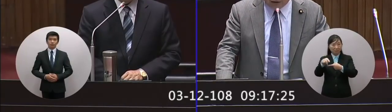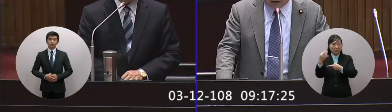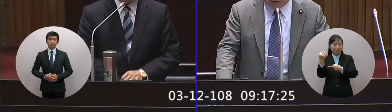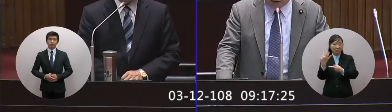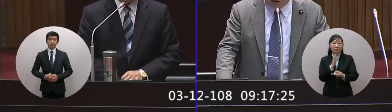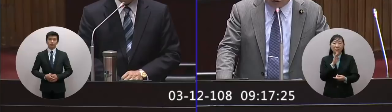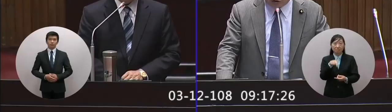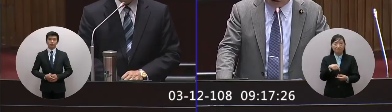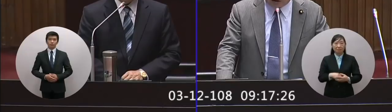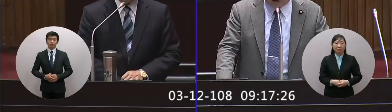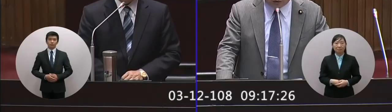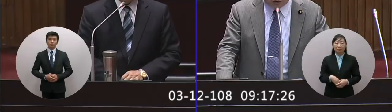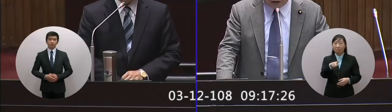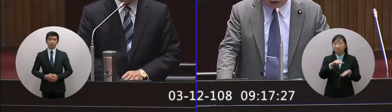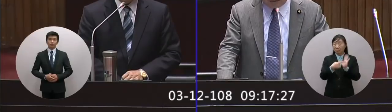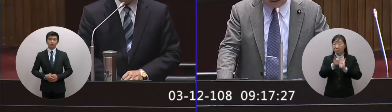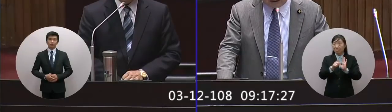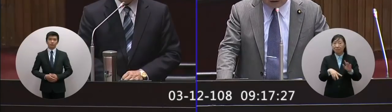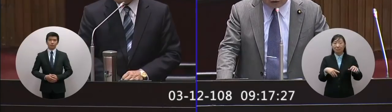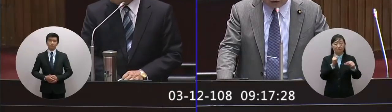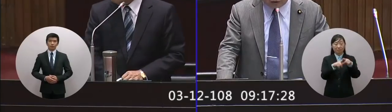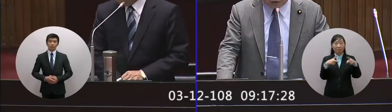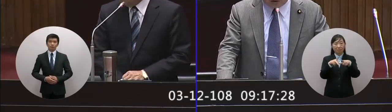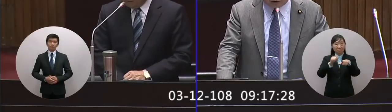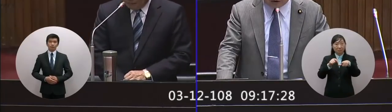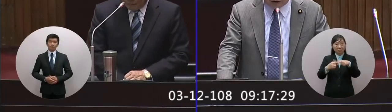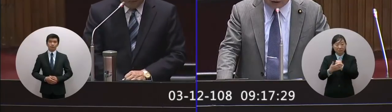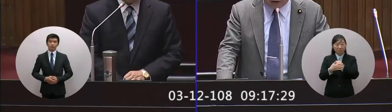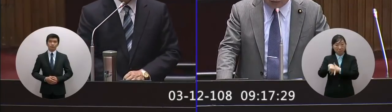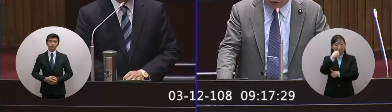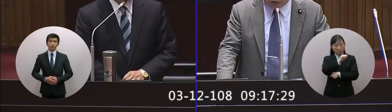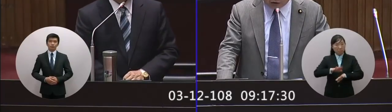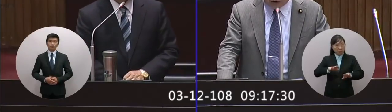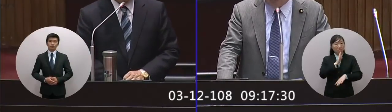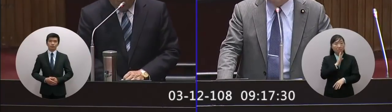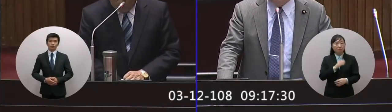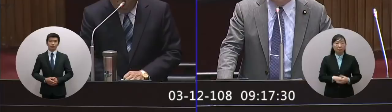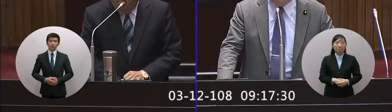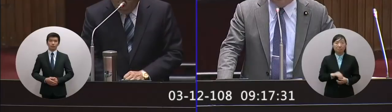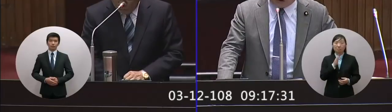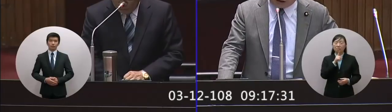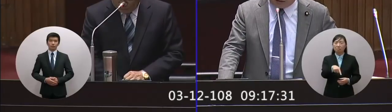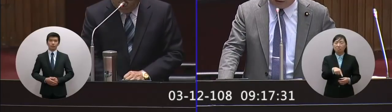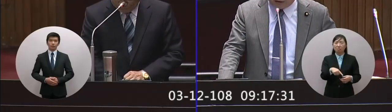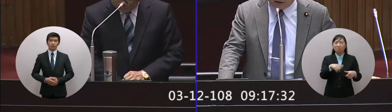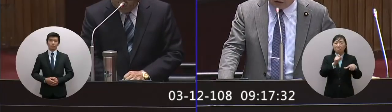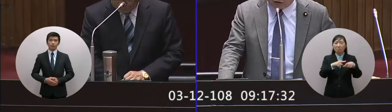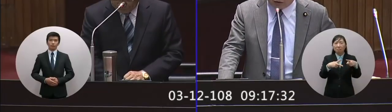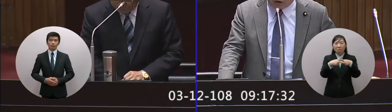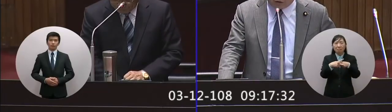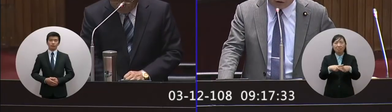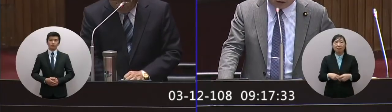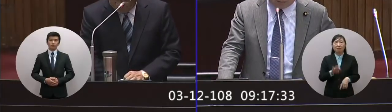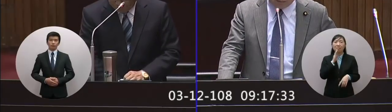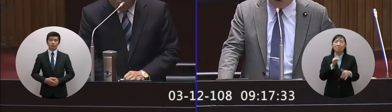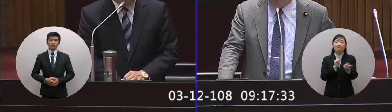78.多%，这个表示中小企业对我国经济发展及就业有重要贡献。不过中小企业因为规模小哈，有